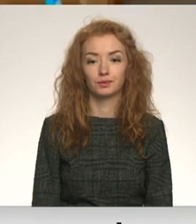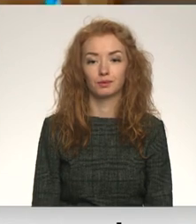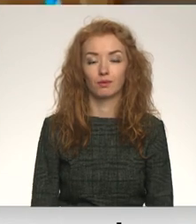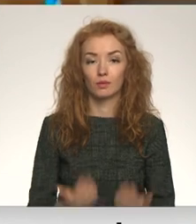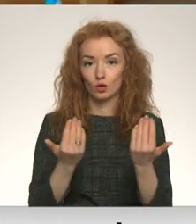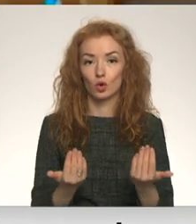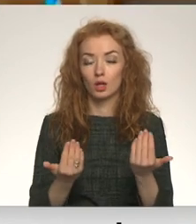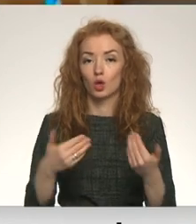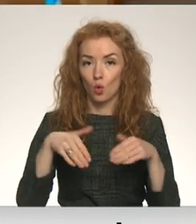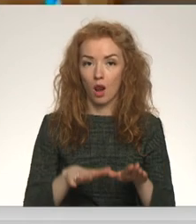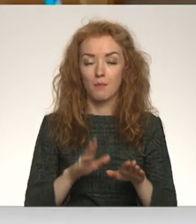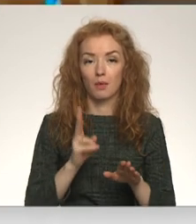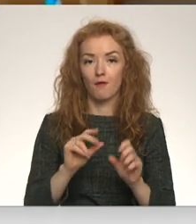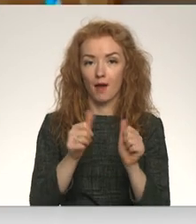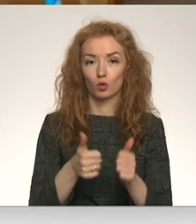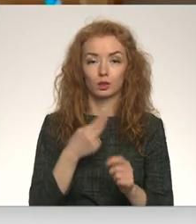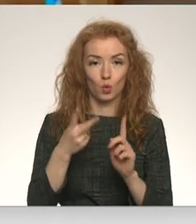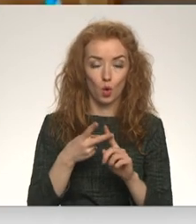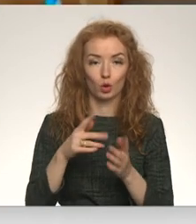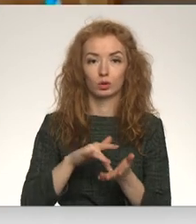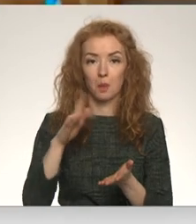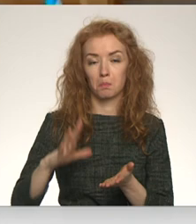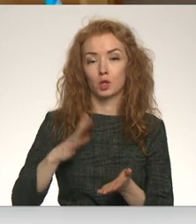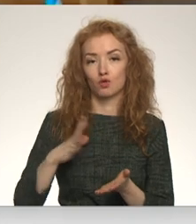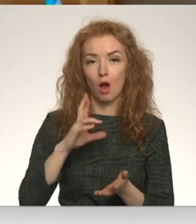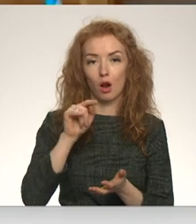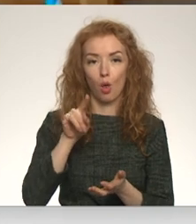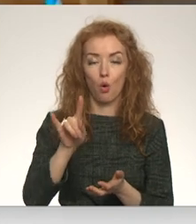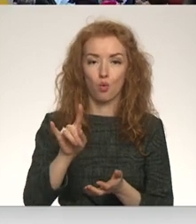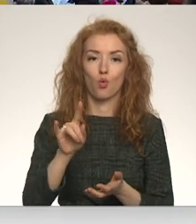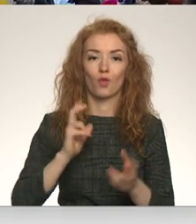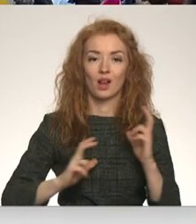Šodien pieņēmām lēmumu, ka veidojam otru centru bijuši RTU ēkā Vecrīgā.